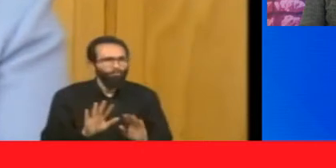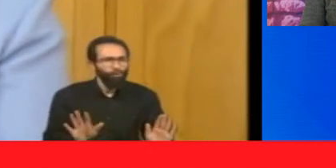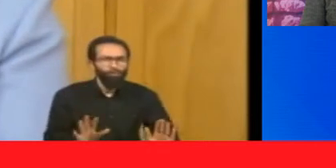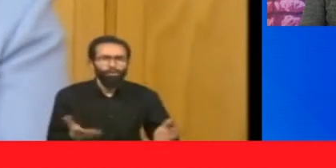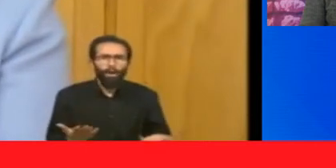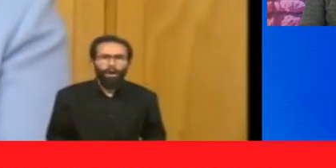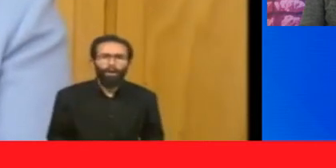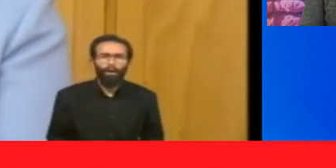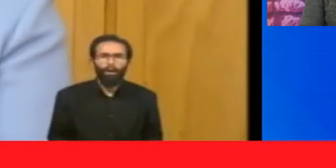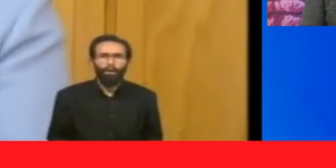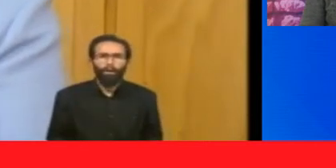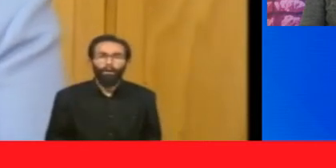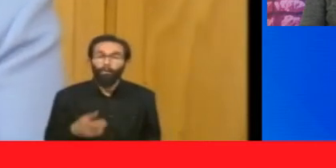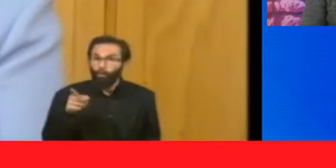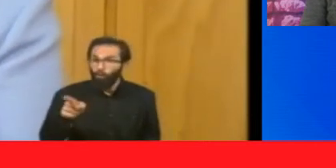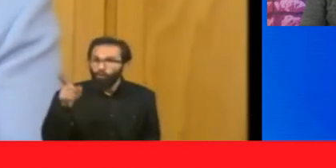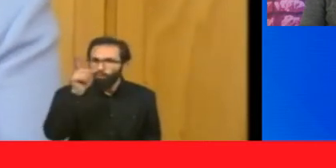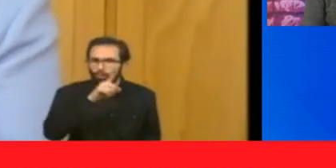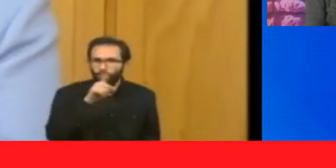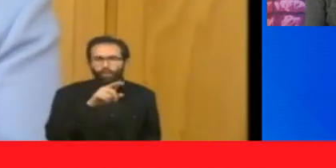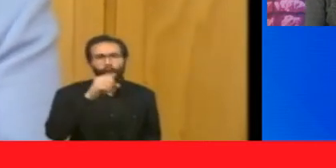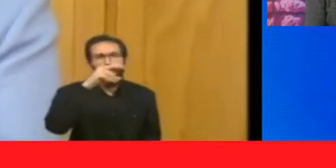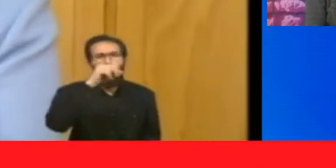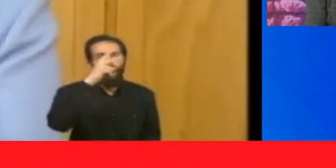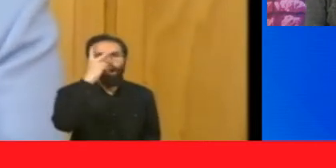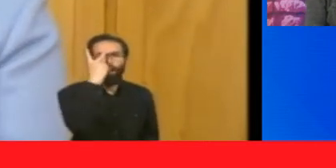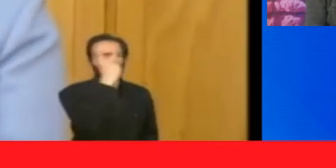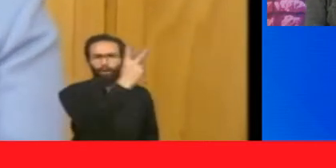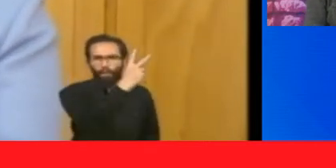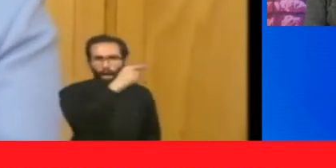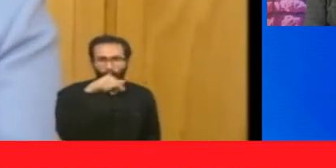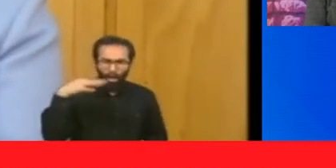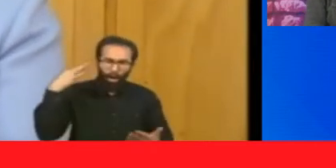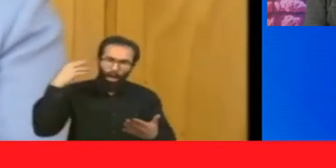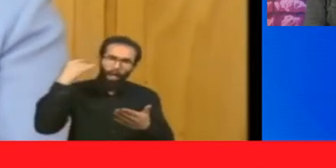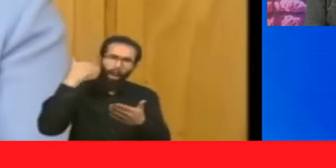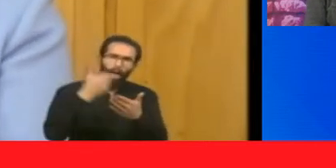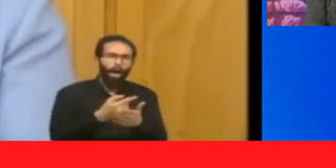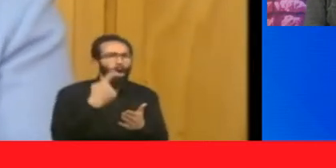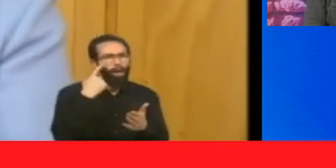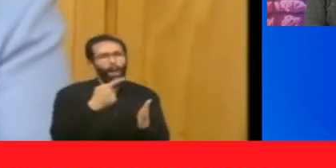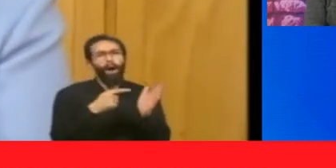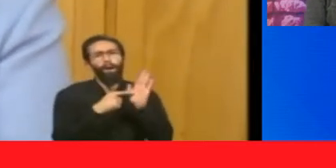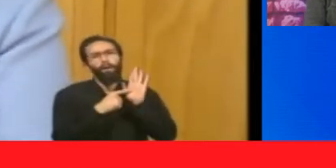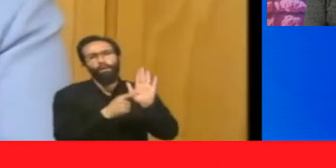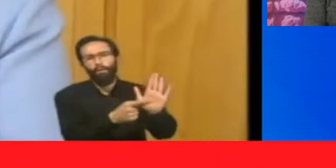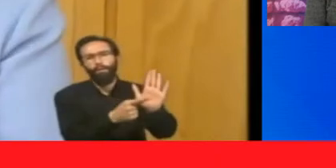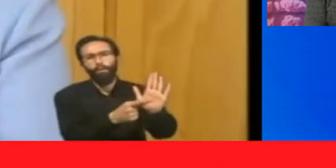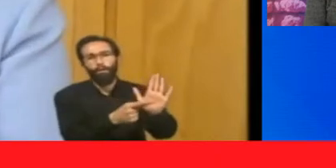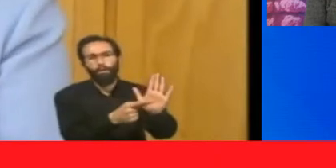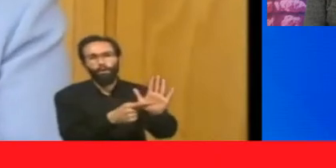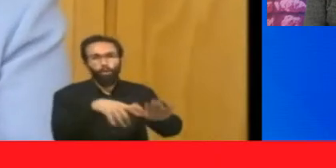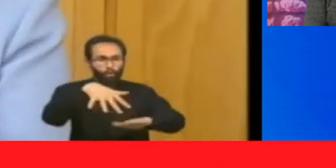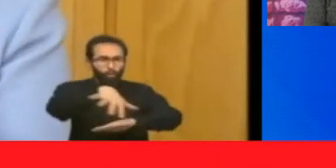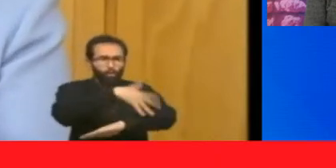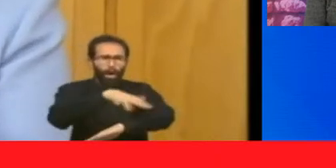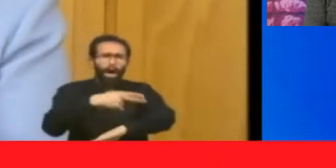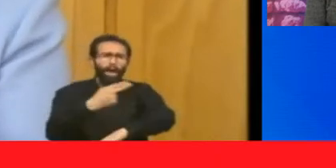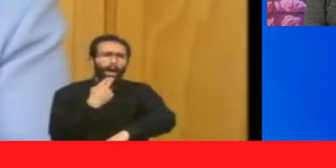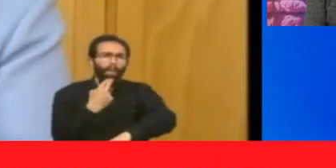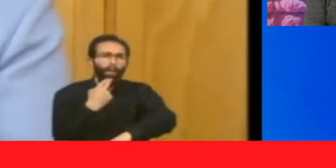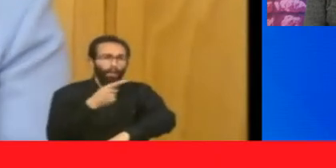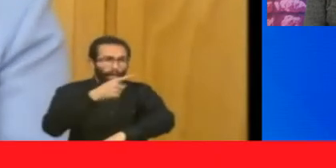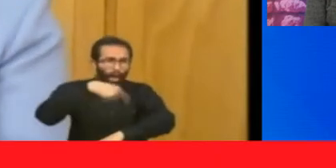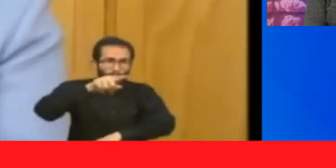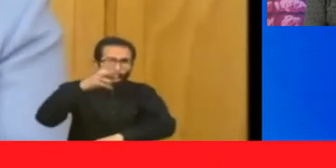değerli arkadaşlar. İşte sizin eseriniz budur. Sokakları kadınların can verdiği vahşet